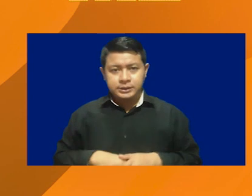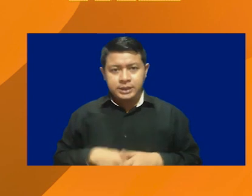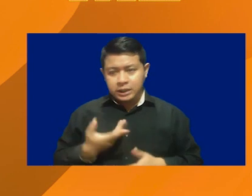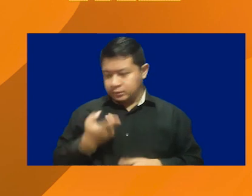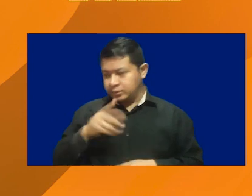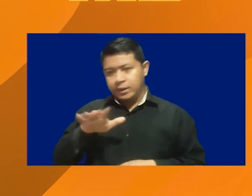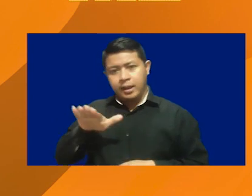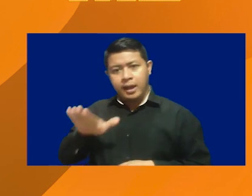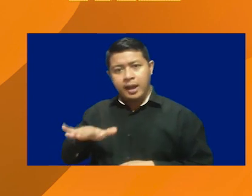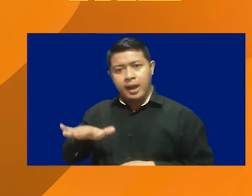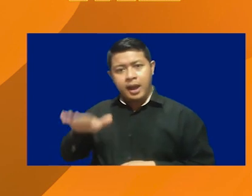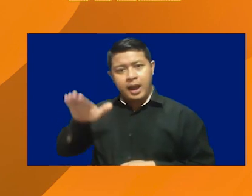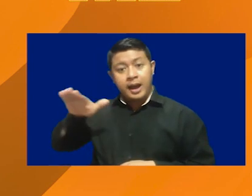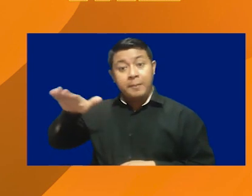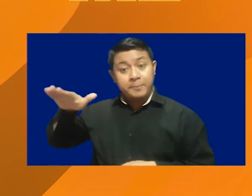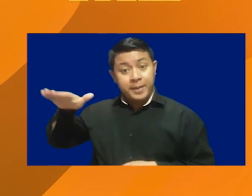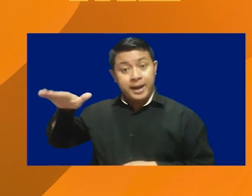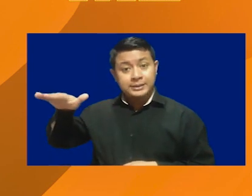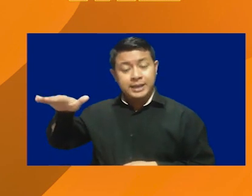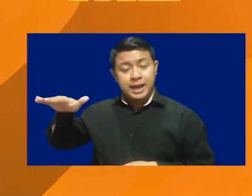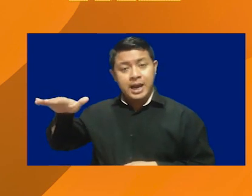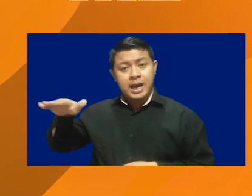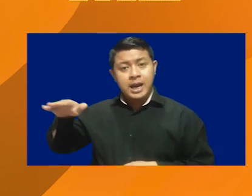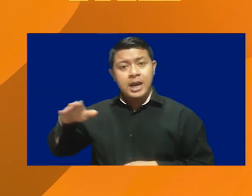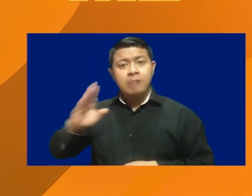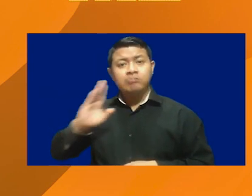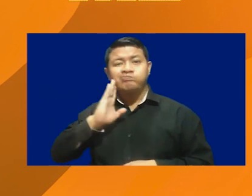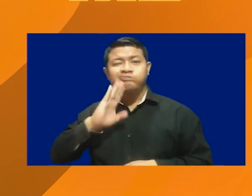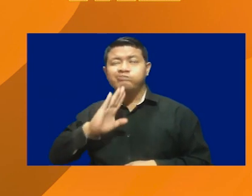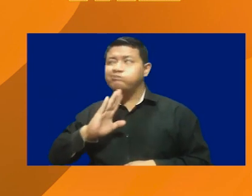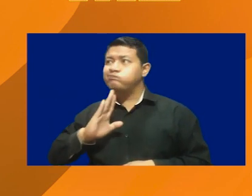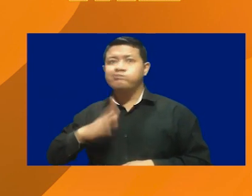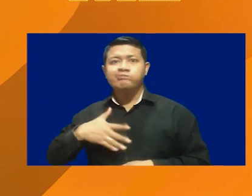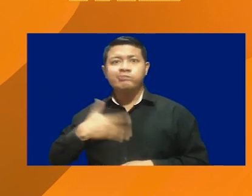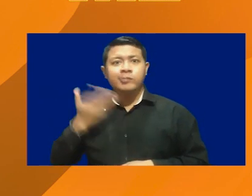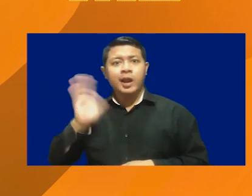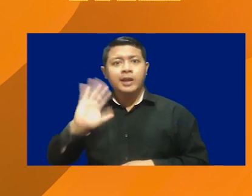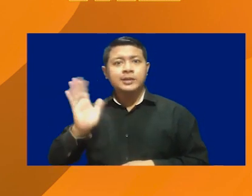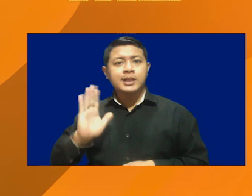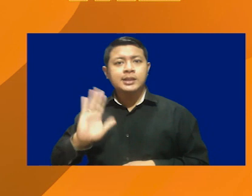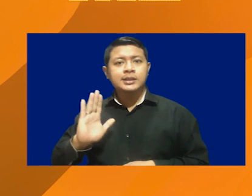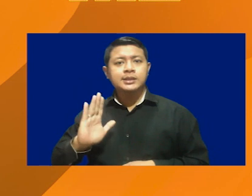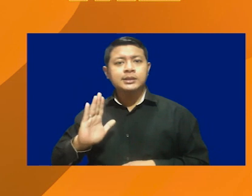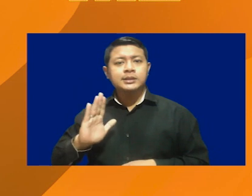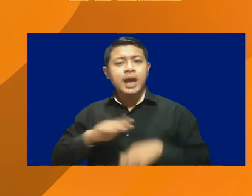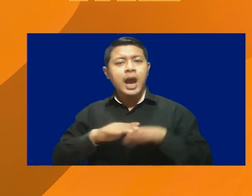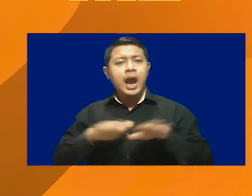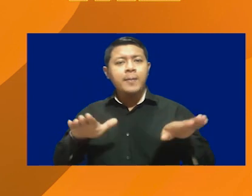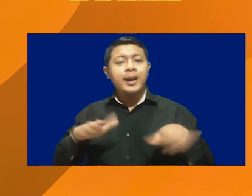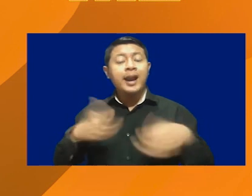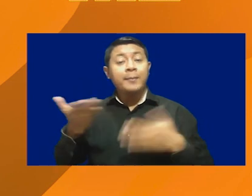Apa yang terjadi bila seorang remaja merasa tidak aman?